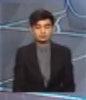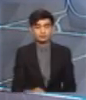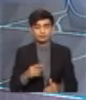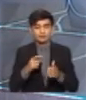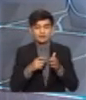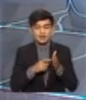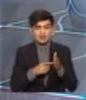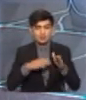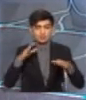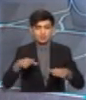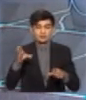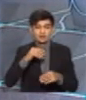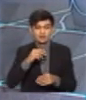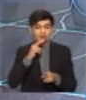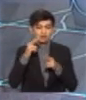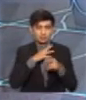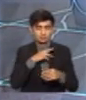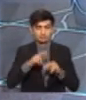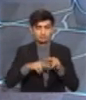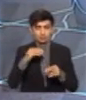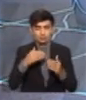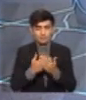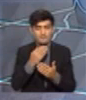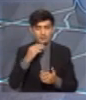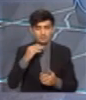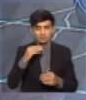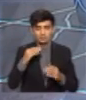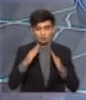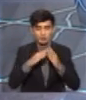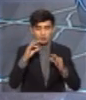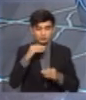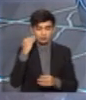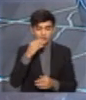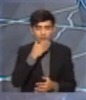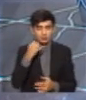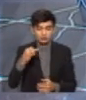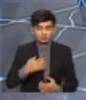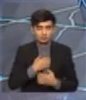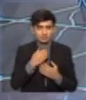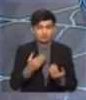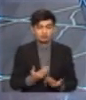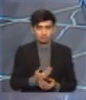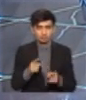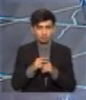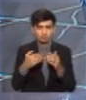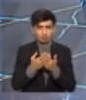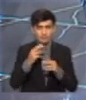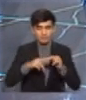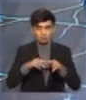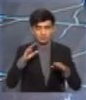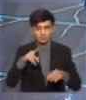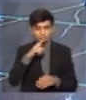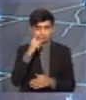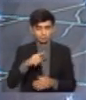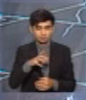В Караганды жители пожаловались на качество новых домов. Они утверждают, что им страшно жить в новостройках. В одном из домов пошла